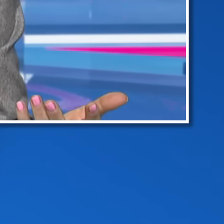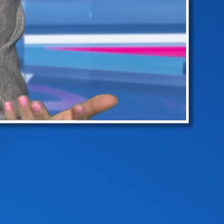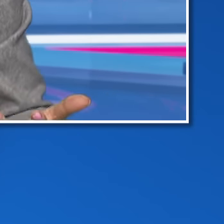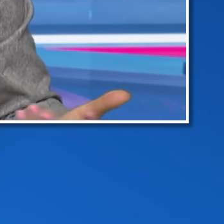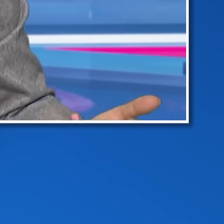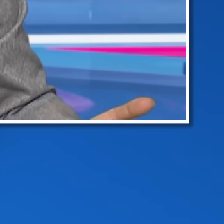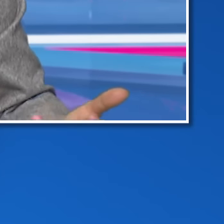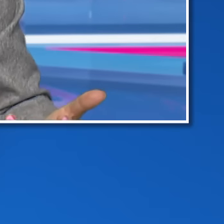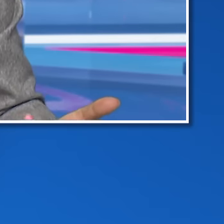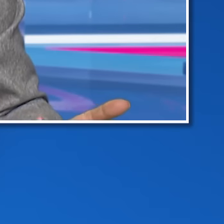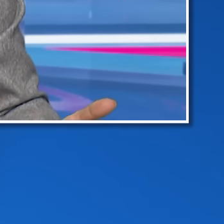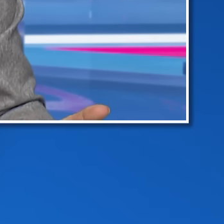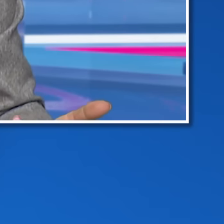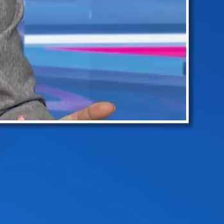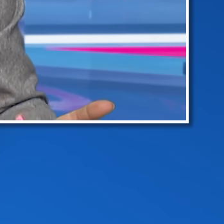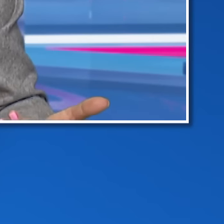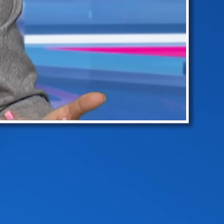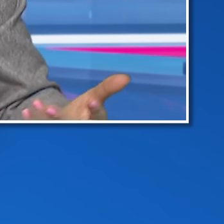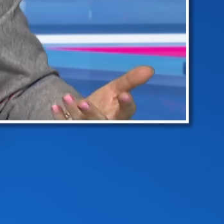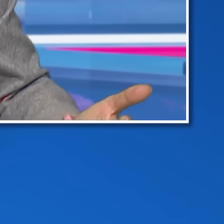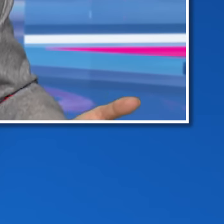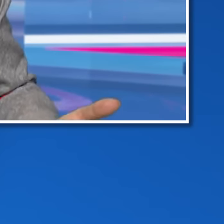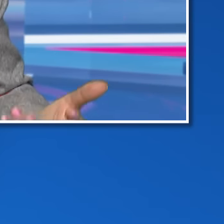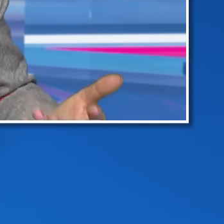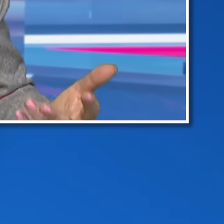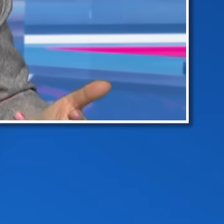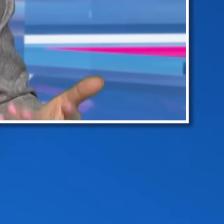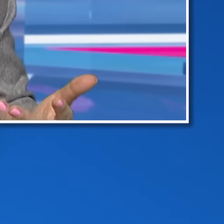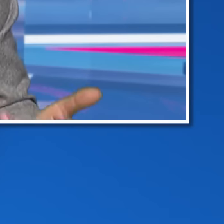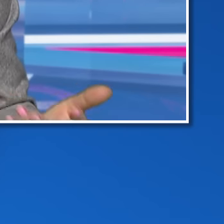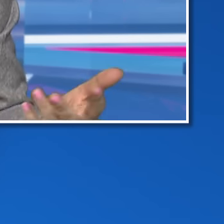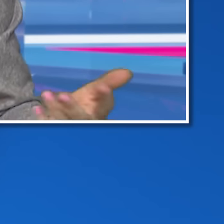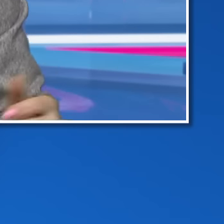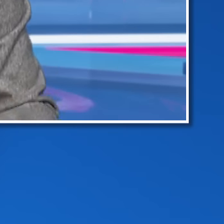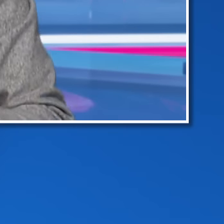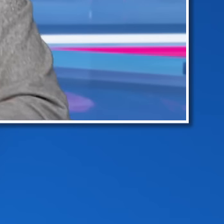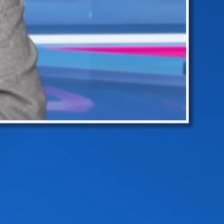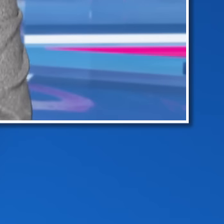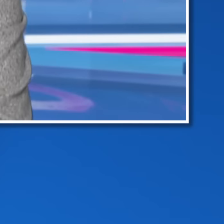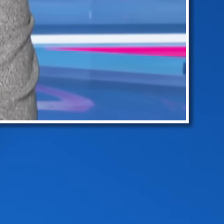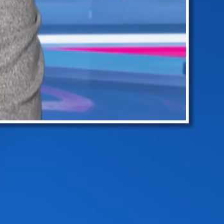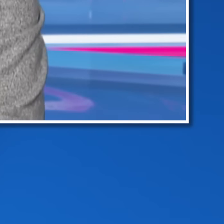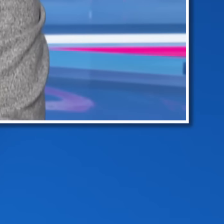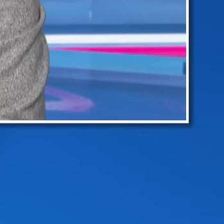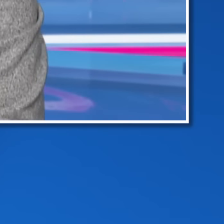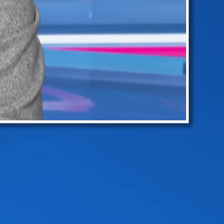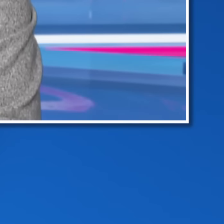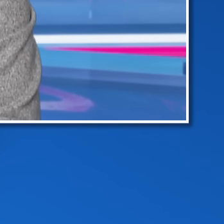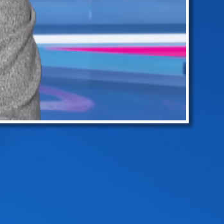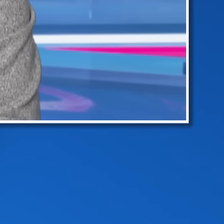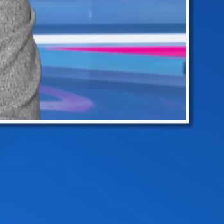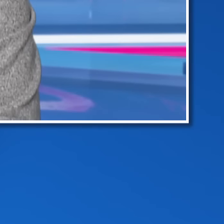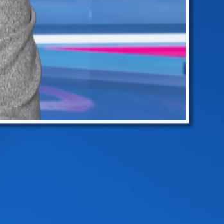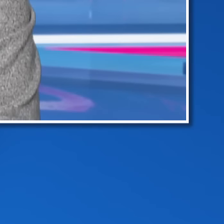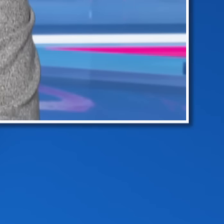postulatów Solidarności? W końcu ten związek zawodowy już przeprowadził chyba kilka tysięcy protestów w całej Polsce w ciągu ostatnich dwóch, czy